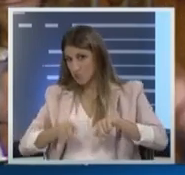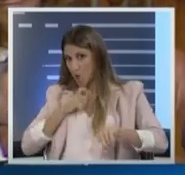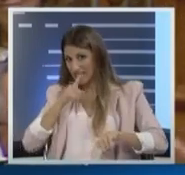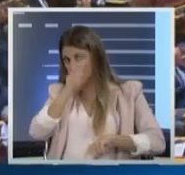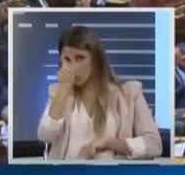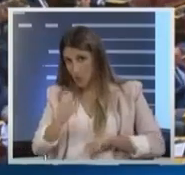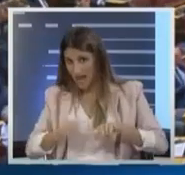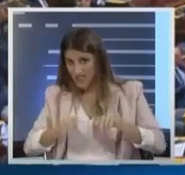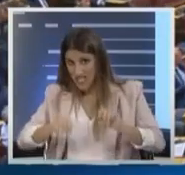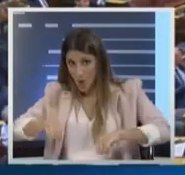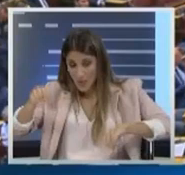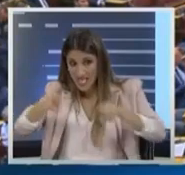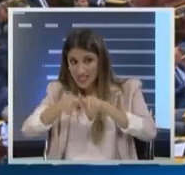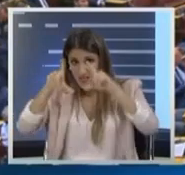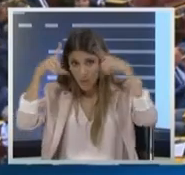τη δημοκρατία.